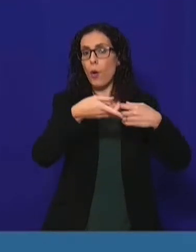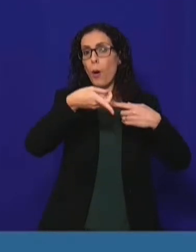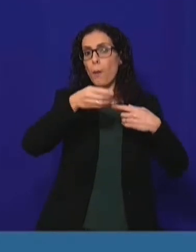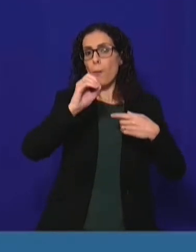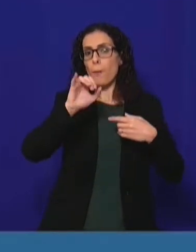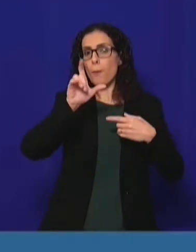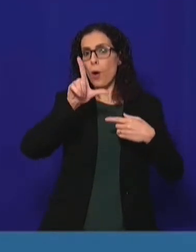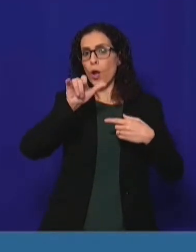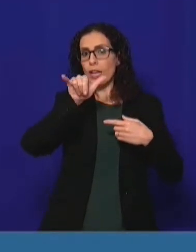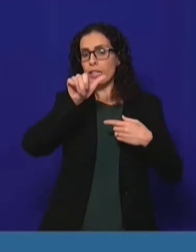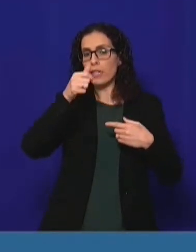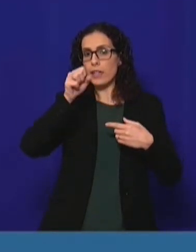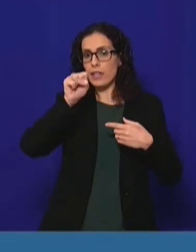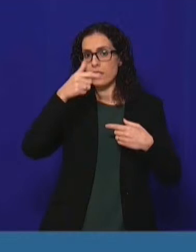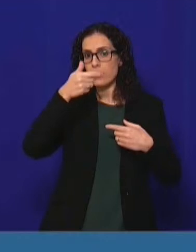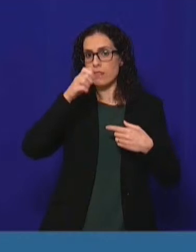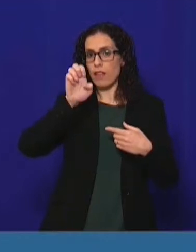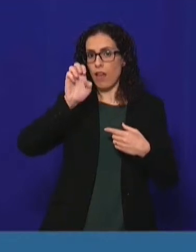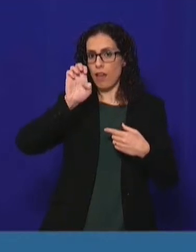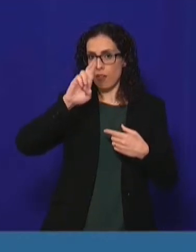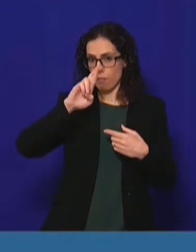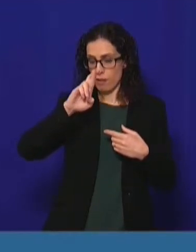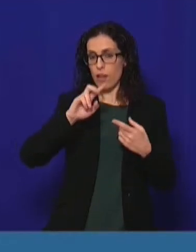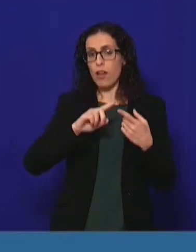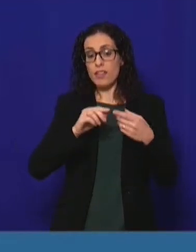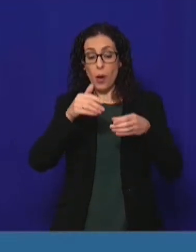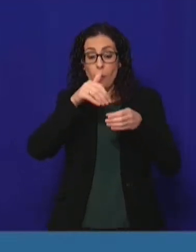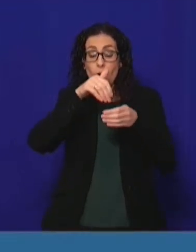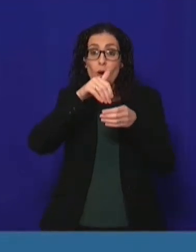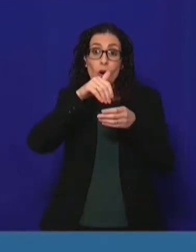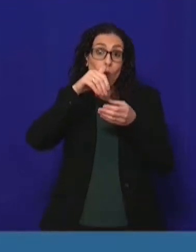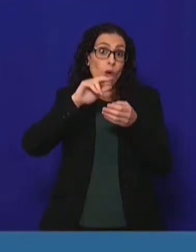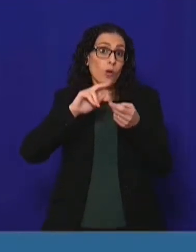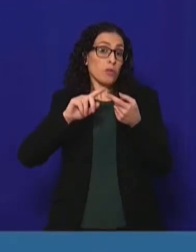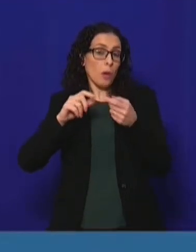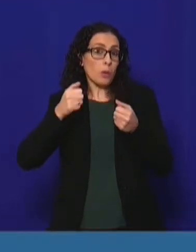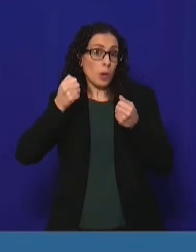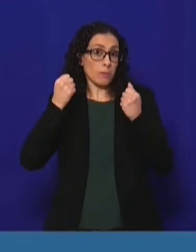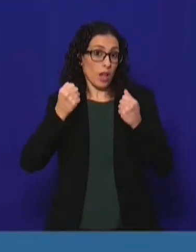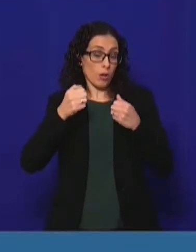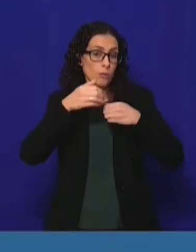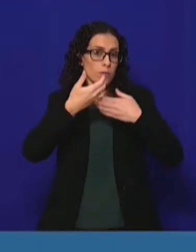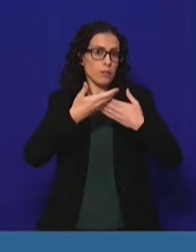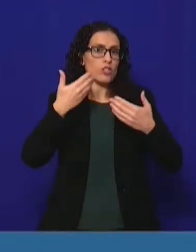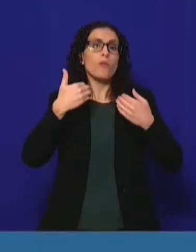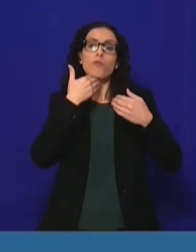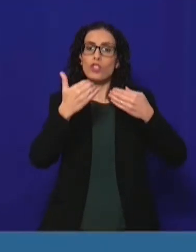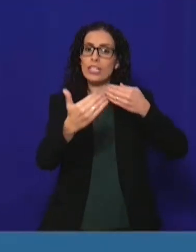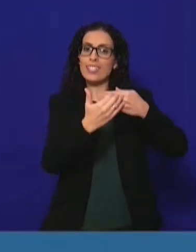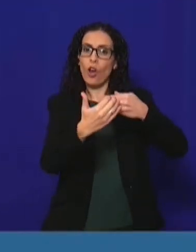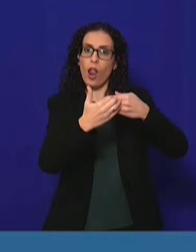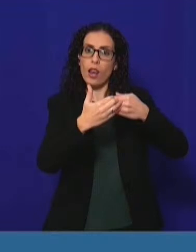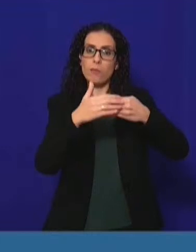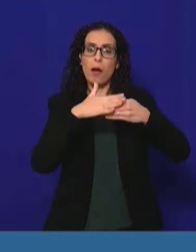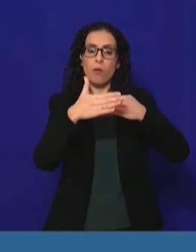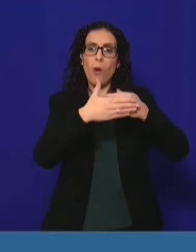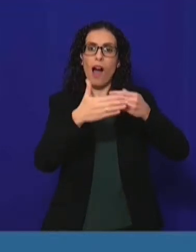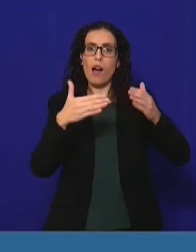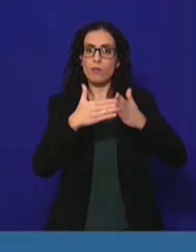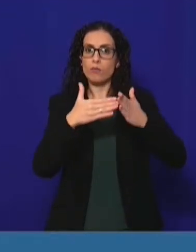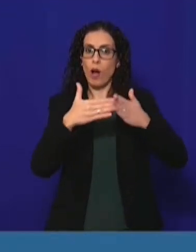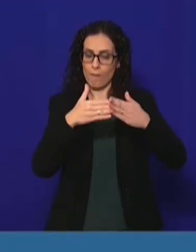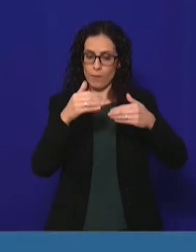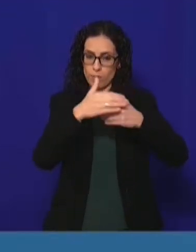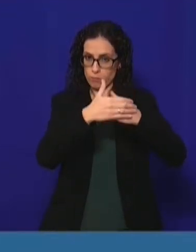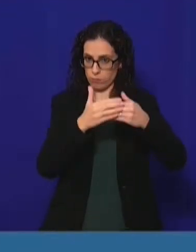xi blend tal-polyester u dak il-middle layer tan-nofs bejn dawn iż-żewġ layers għandu jkun ta' materjal li